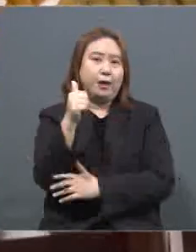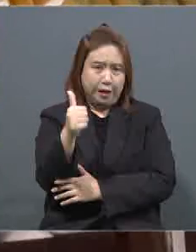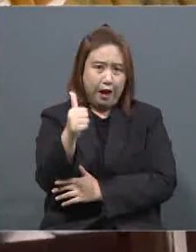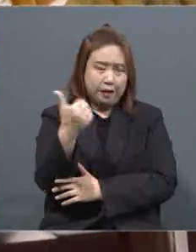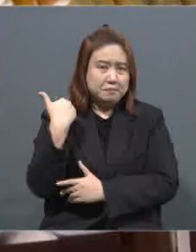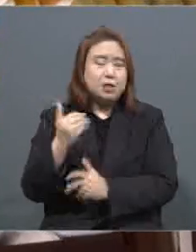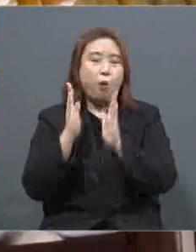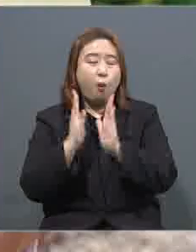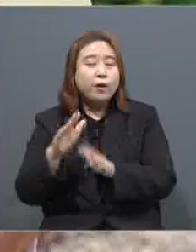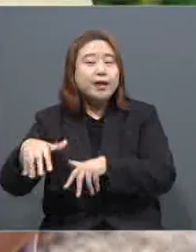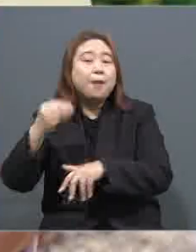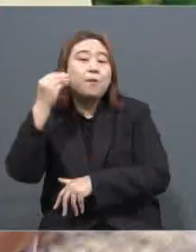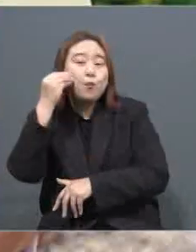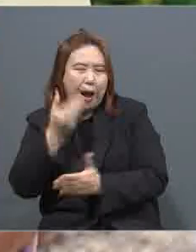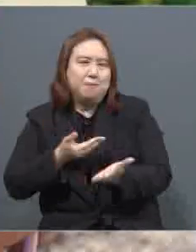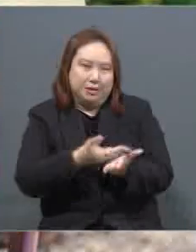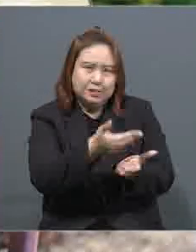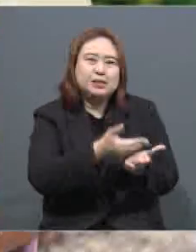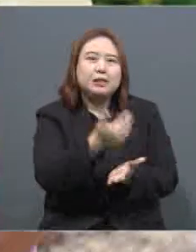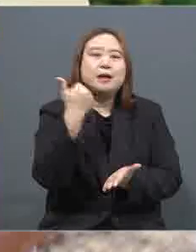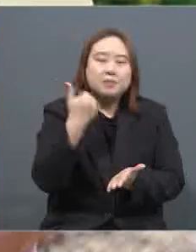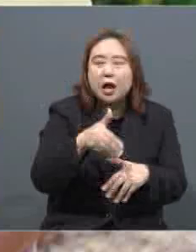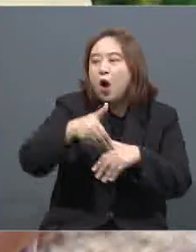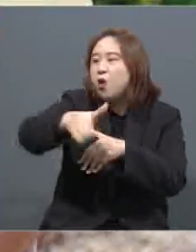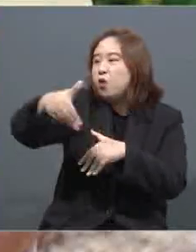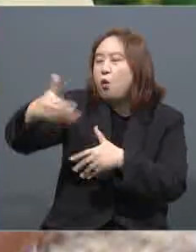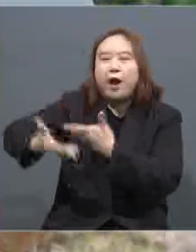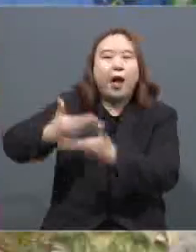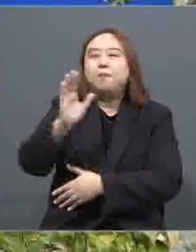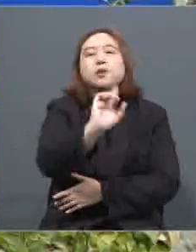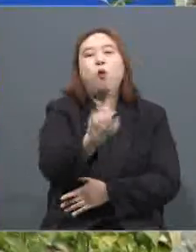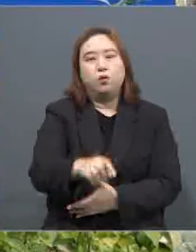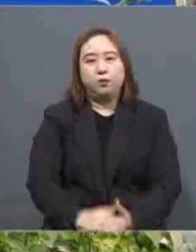ลูกค้าในหมู่บ้านมาซื้อถึงที่ไม่ต้องออกไปขายข้างนอกด้วยนะครับ